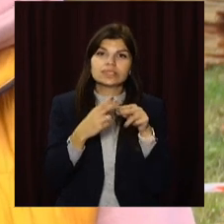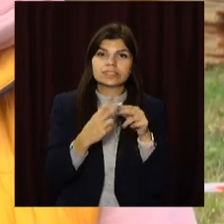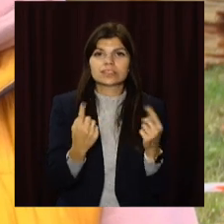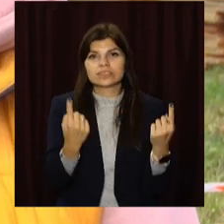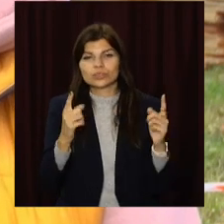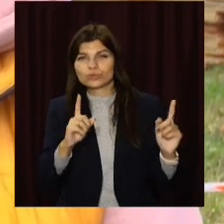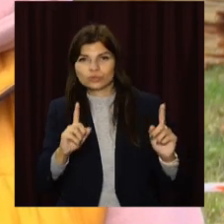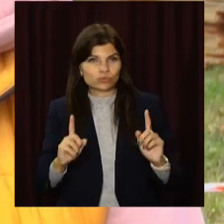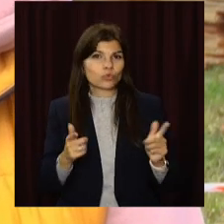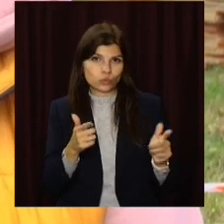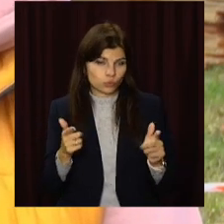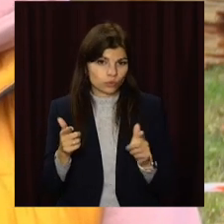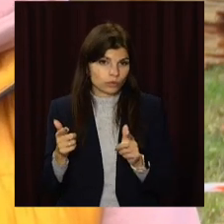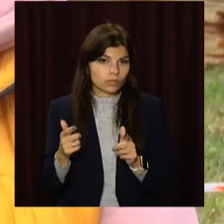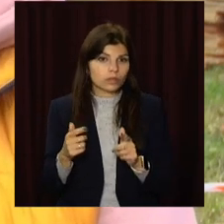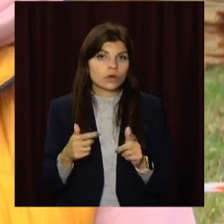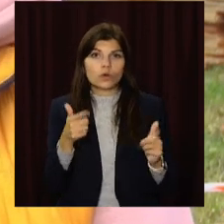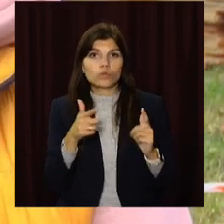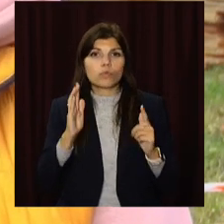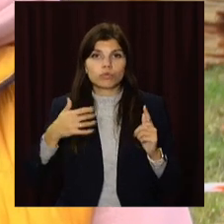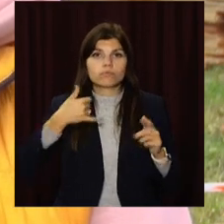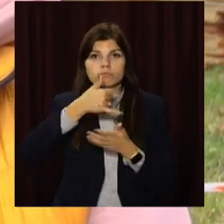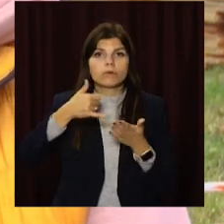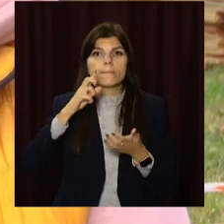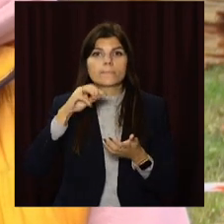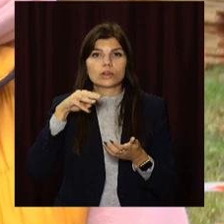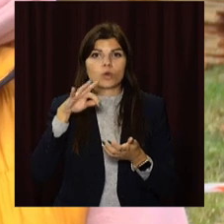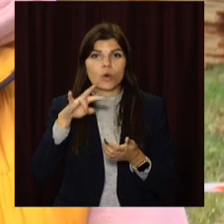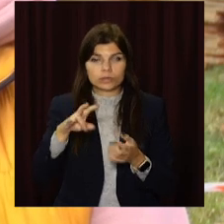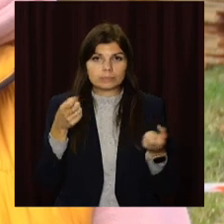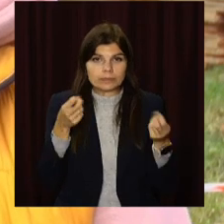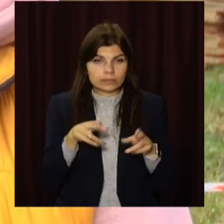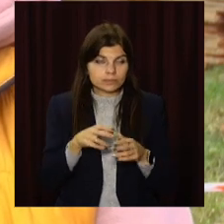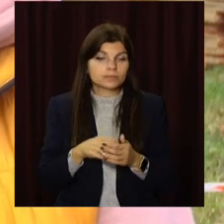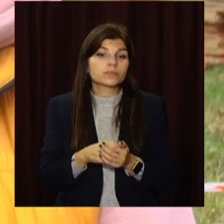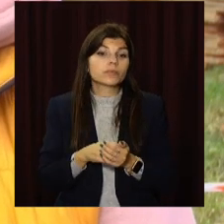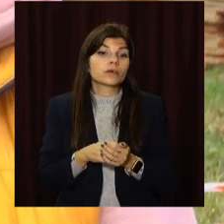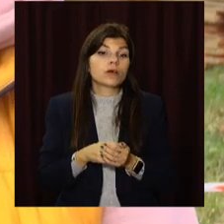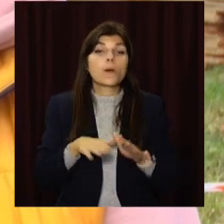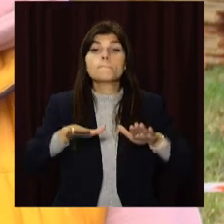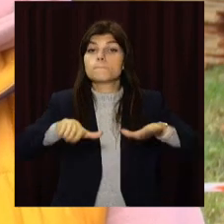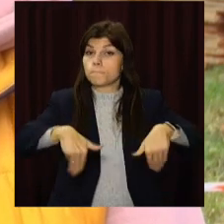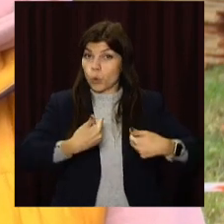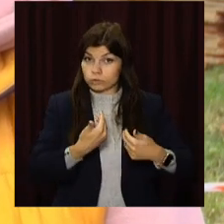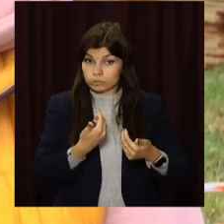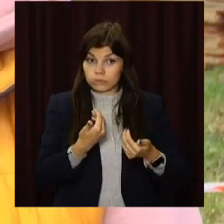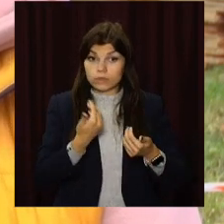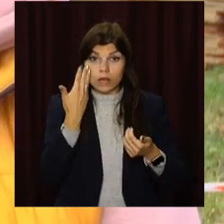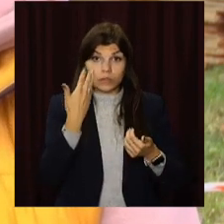підготовлено під бетонування основи підпірної стінки. Потім, після того, як